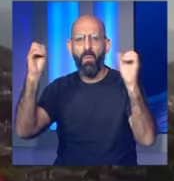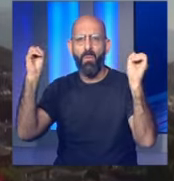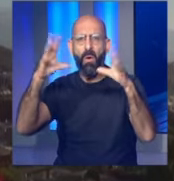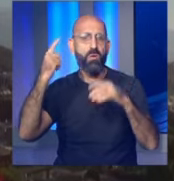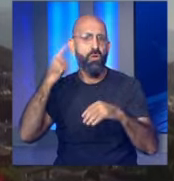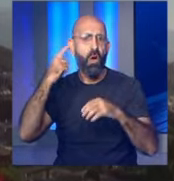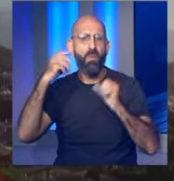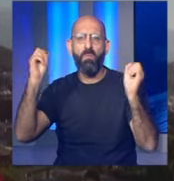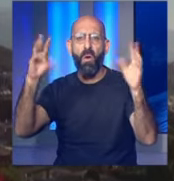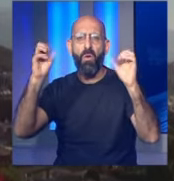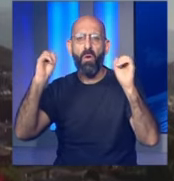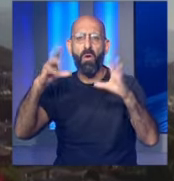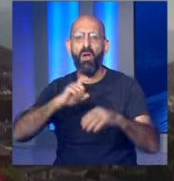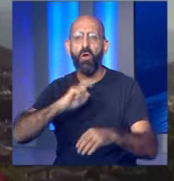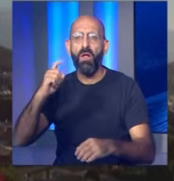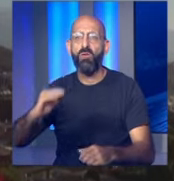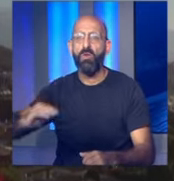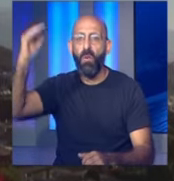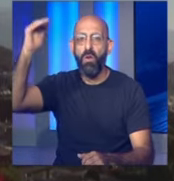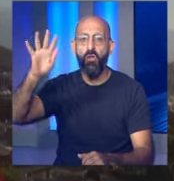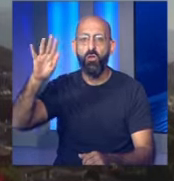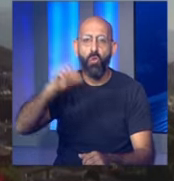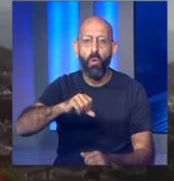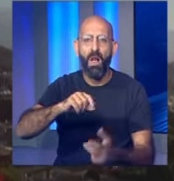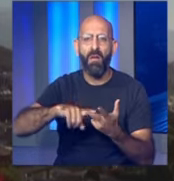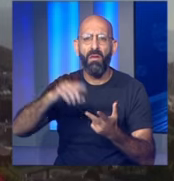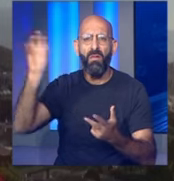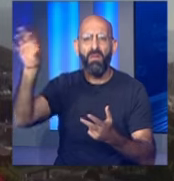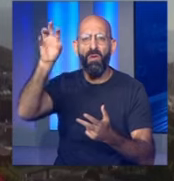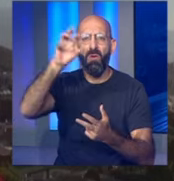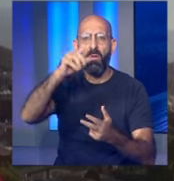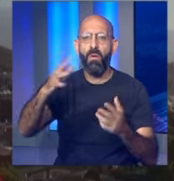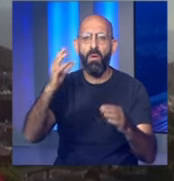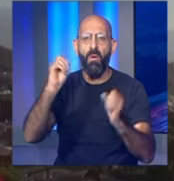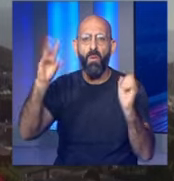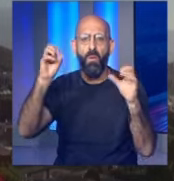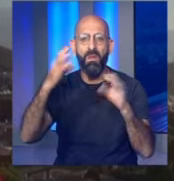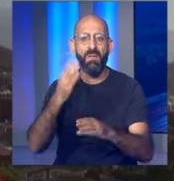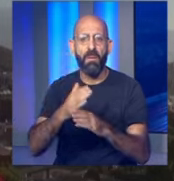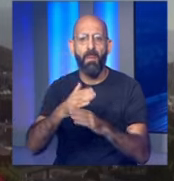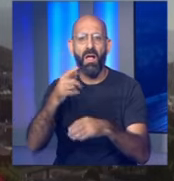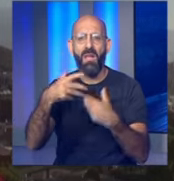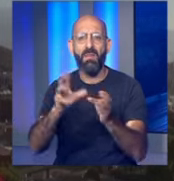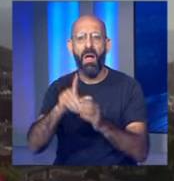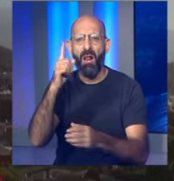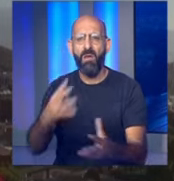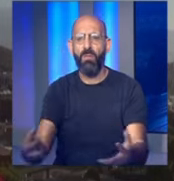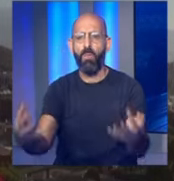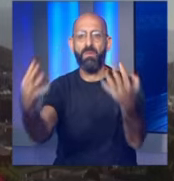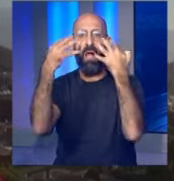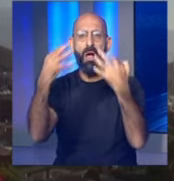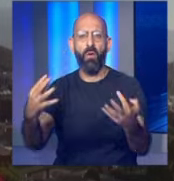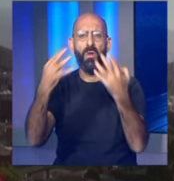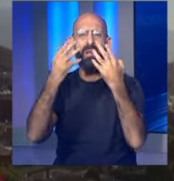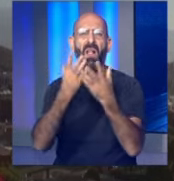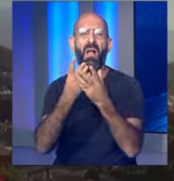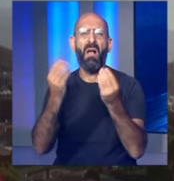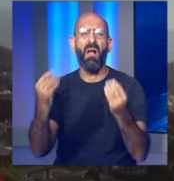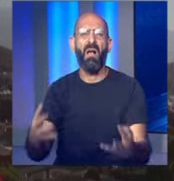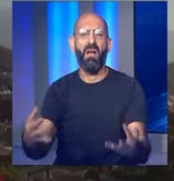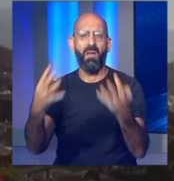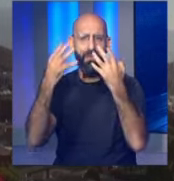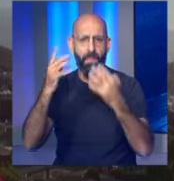الإسرائيليين. صافرات الإنذار دوت في مستعمرات المنارة وكريات شمونة وشتولة ومرجليوت وزرعيت وشوميرة